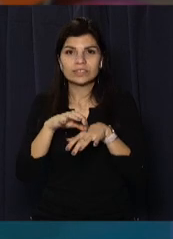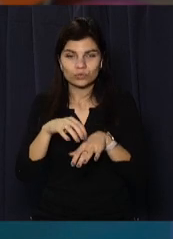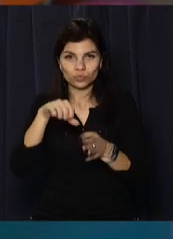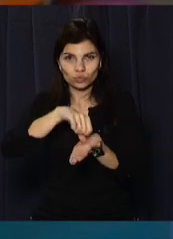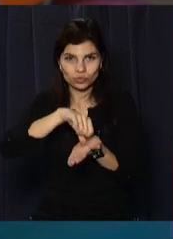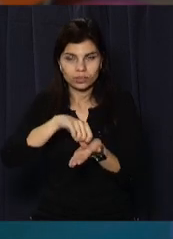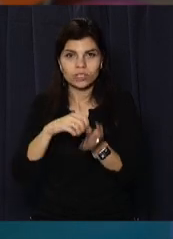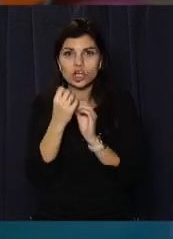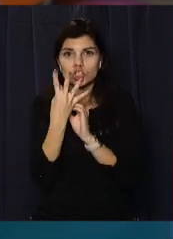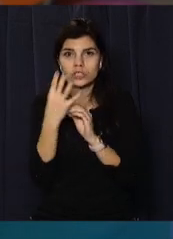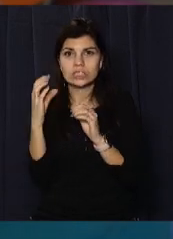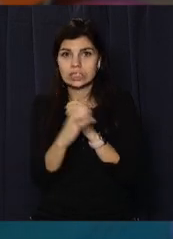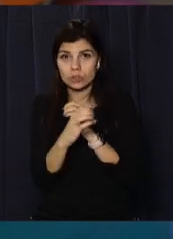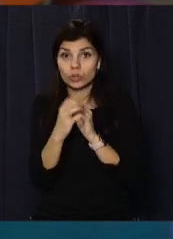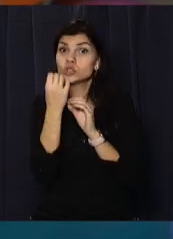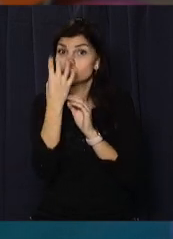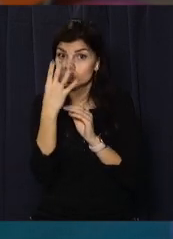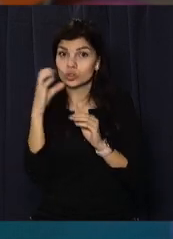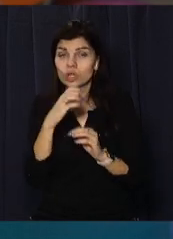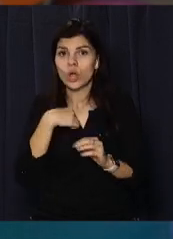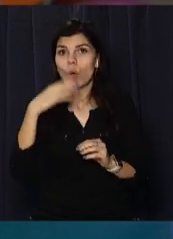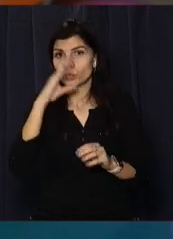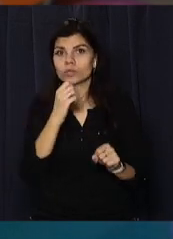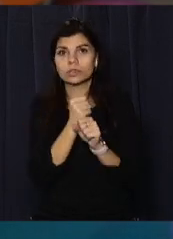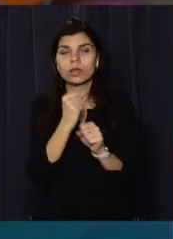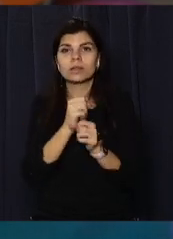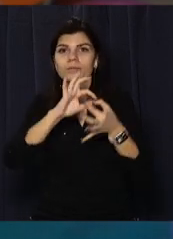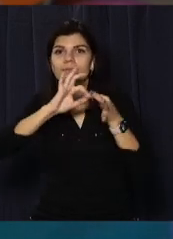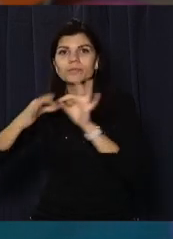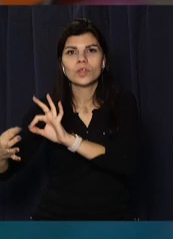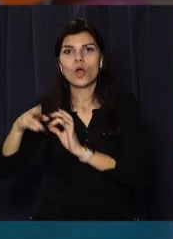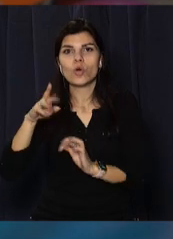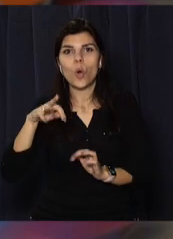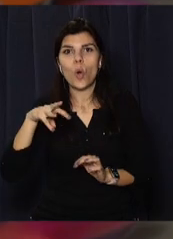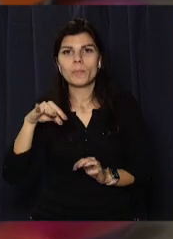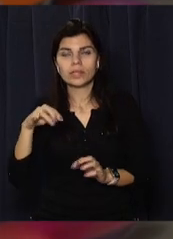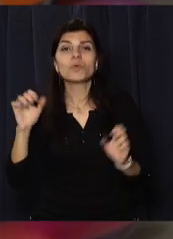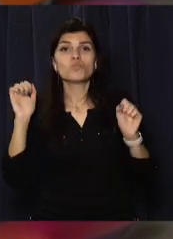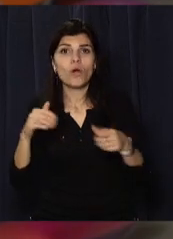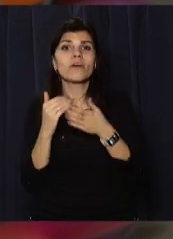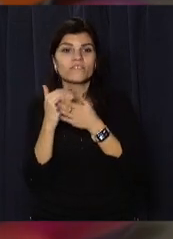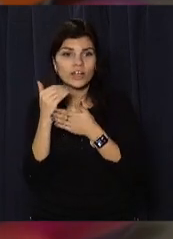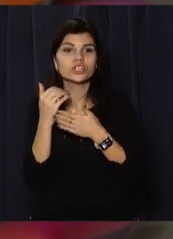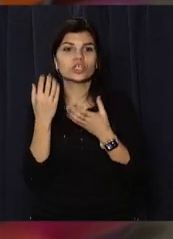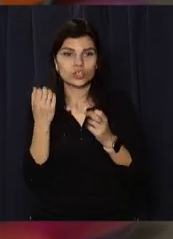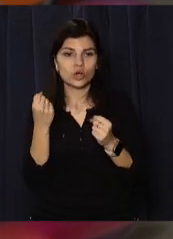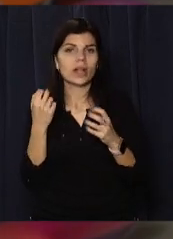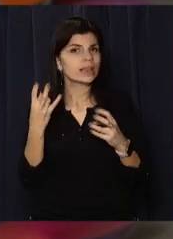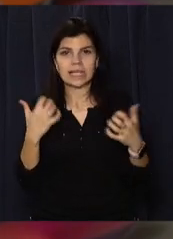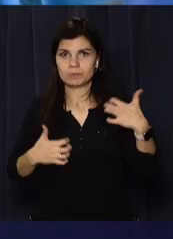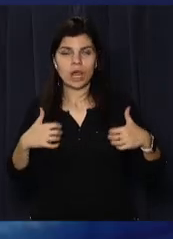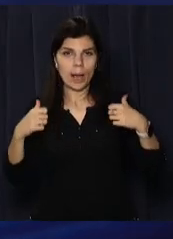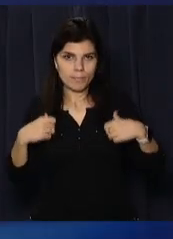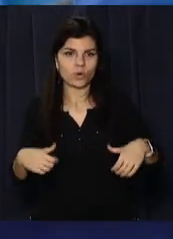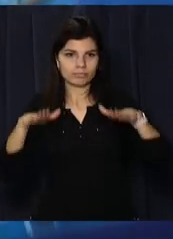Я за ці 14 секунд успів зробити комбінацію. Можна і вище, головне відталкуватися і не спішити робити елементи.